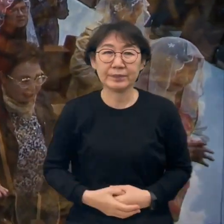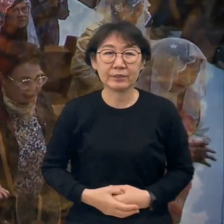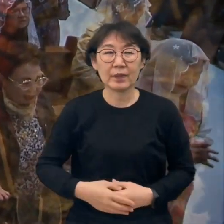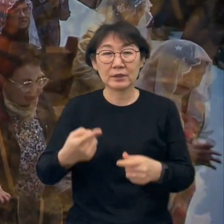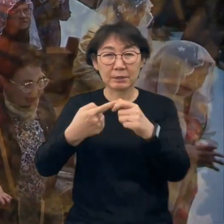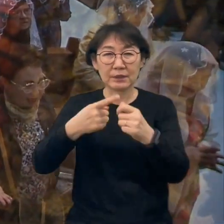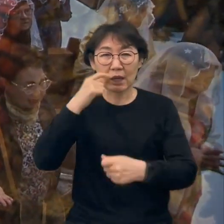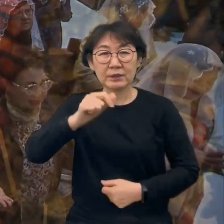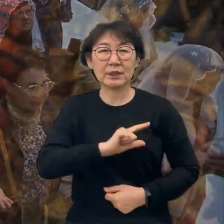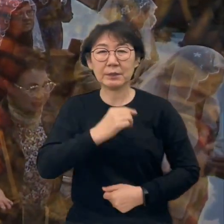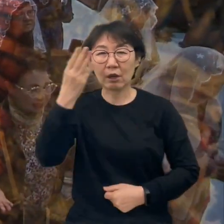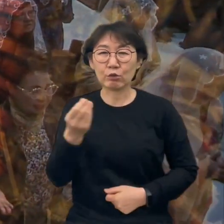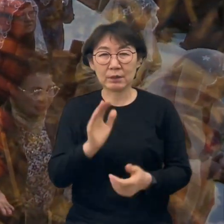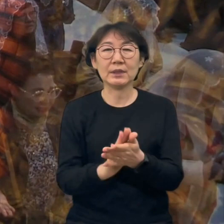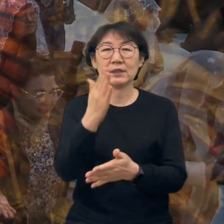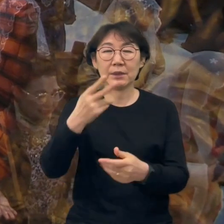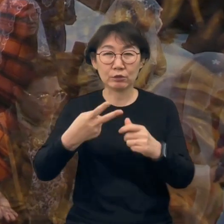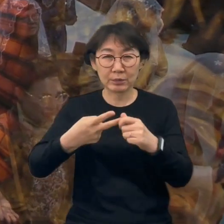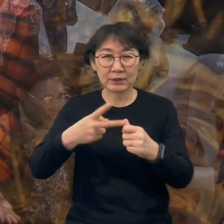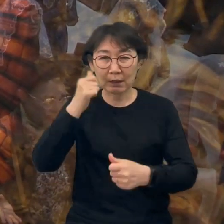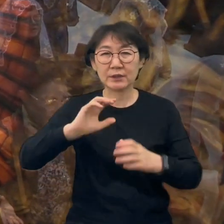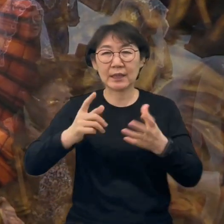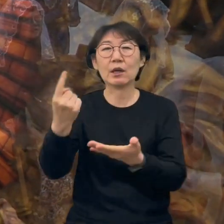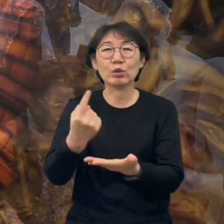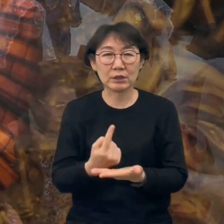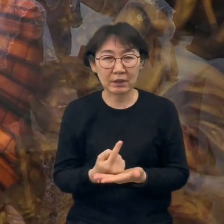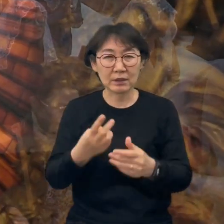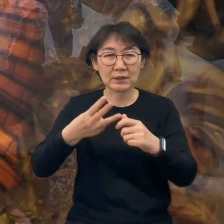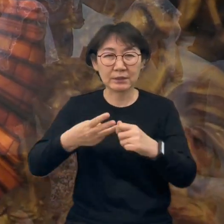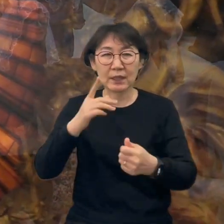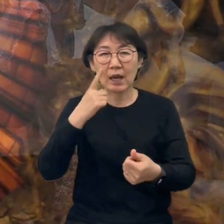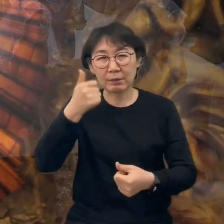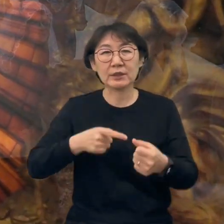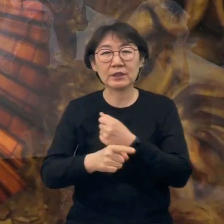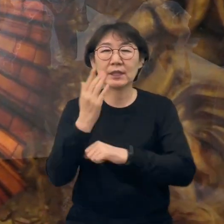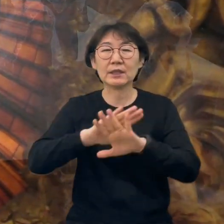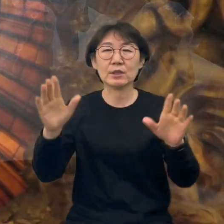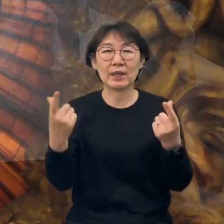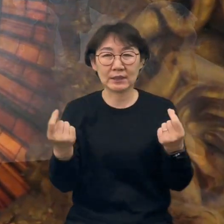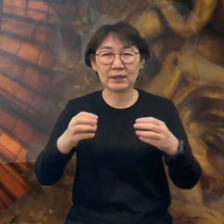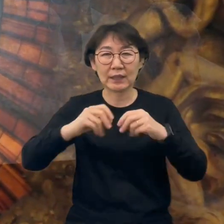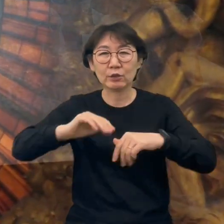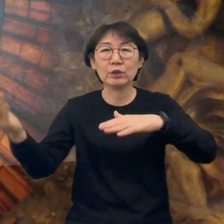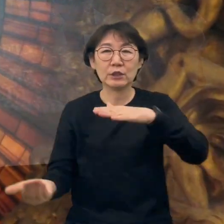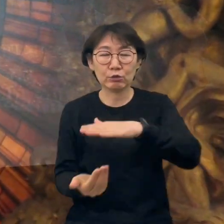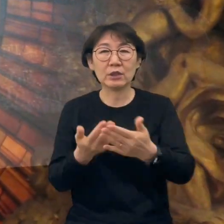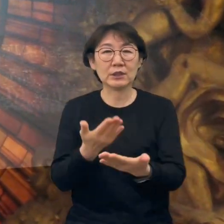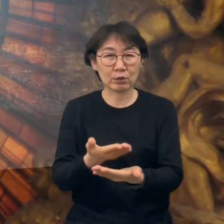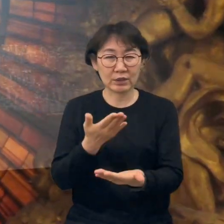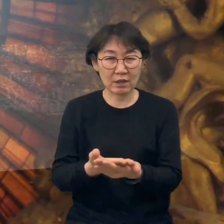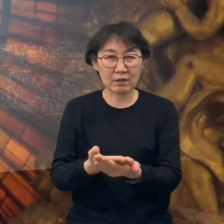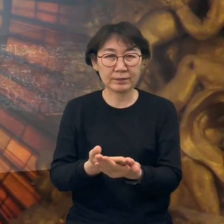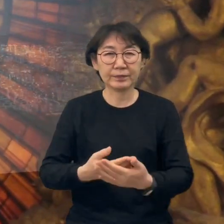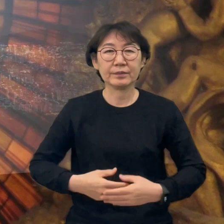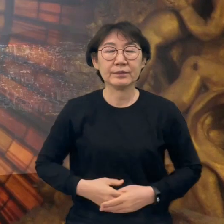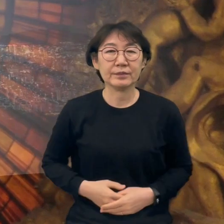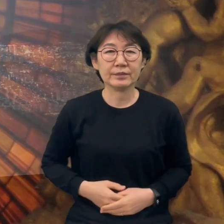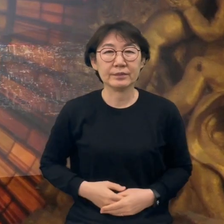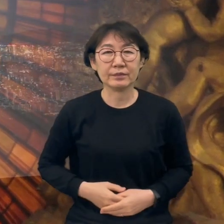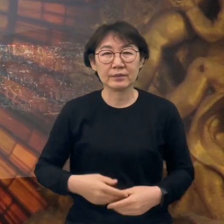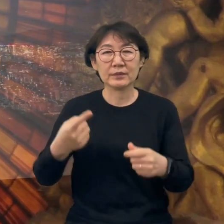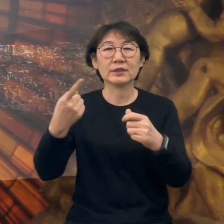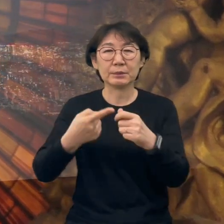청합니다. 아버지의 이름이 거룩히 빛나시며 아버지의 나라가 오시며 아버지의 뜻이 하늘에서와 같이